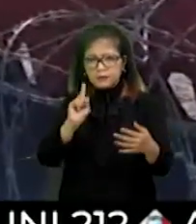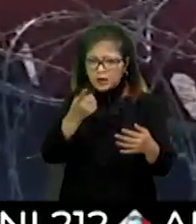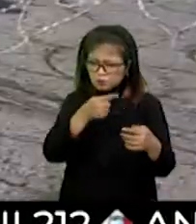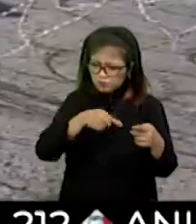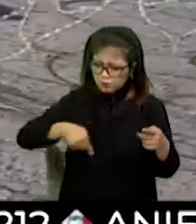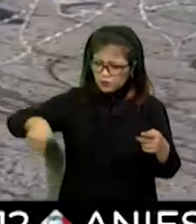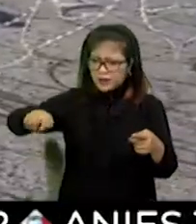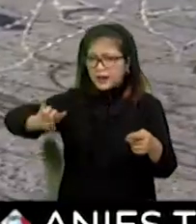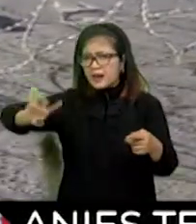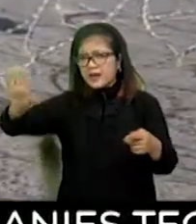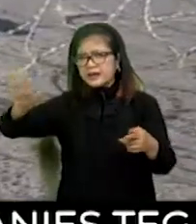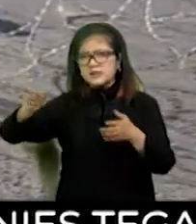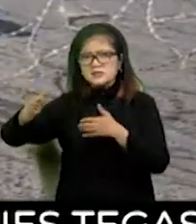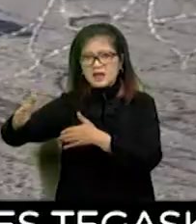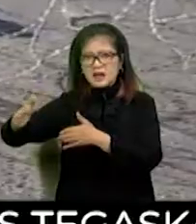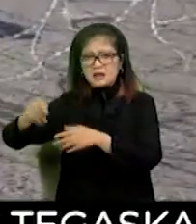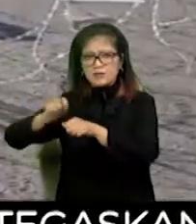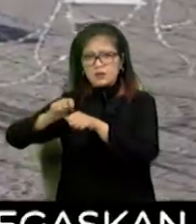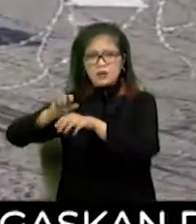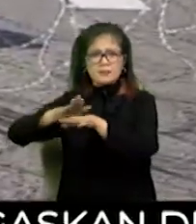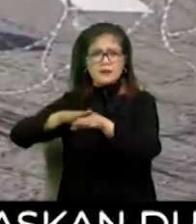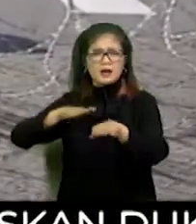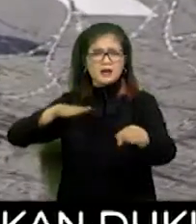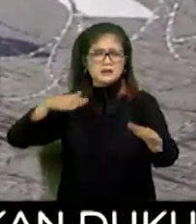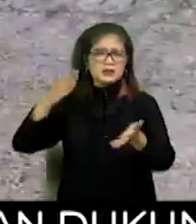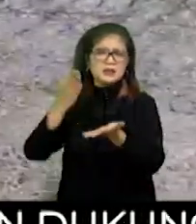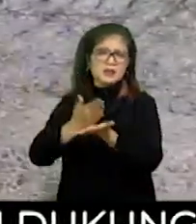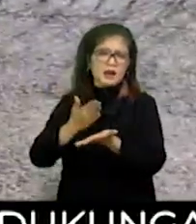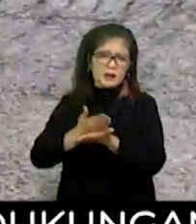jalur alternatif sehingga membuat mereka terlambat tiba di tujuan.